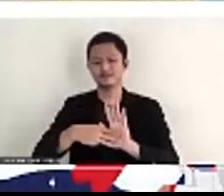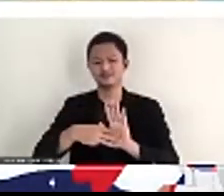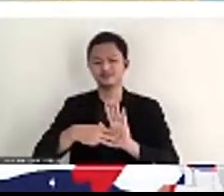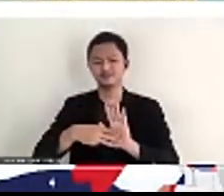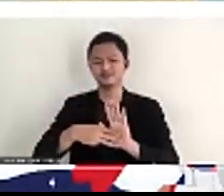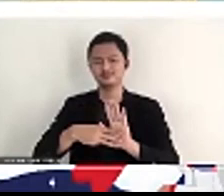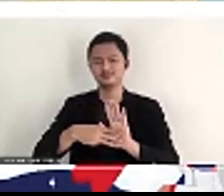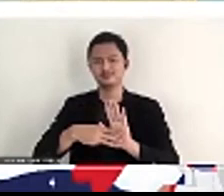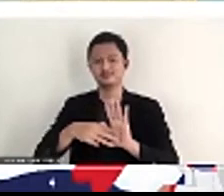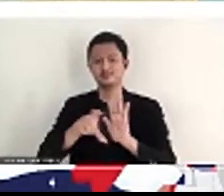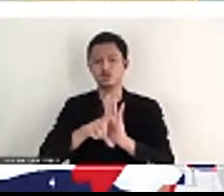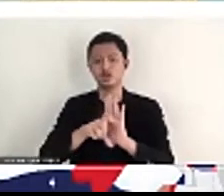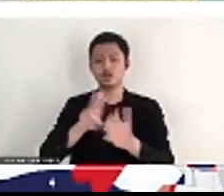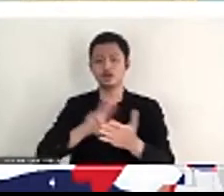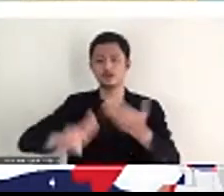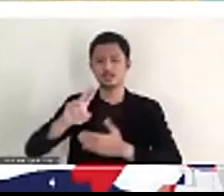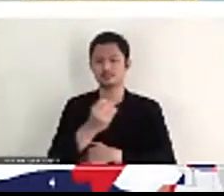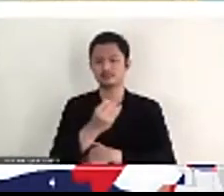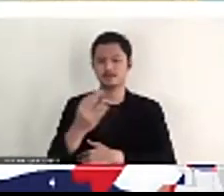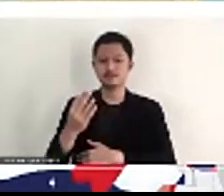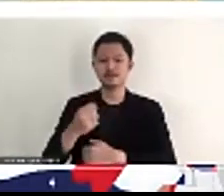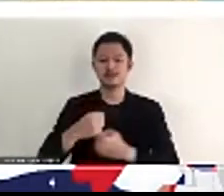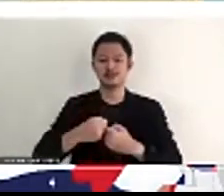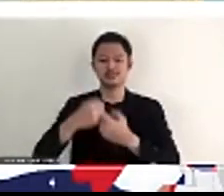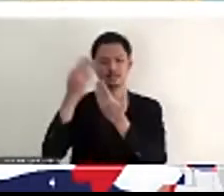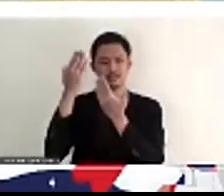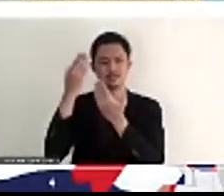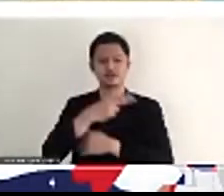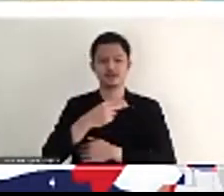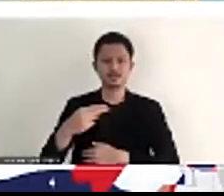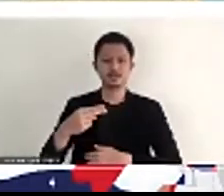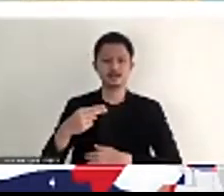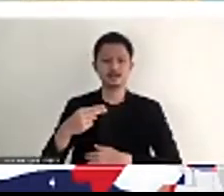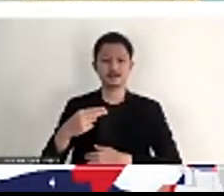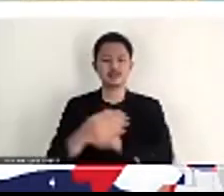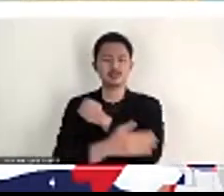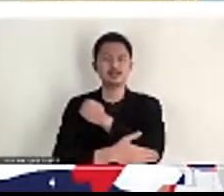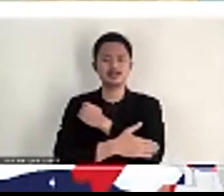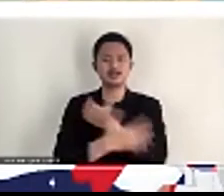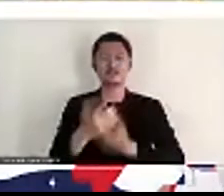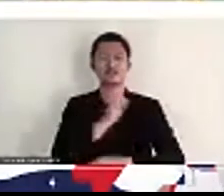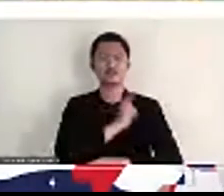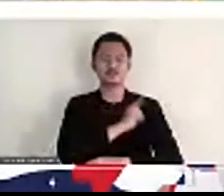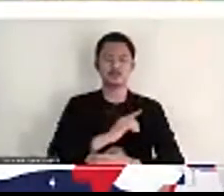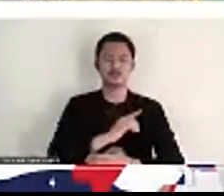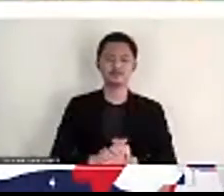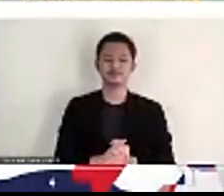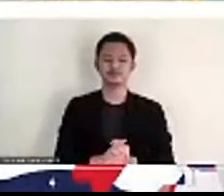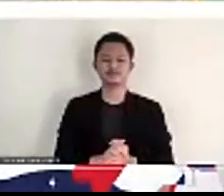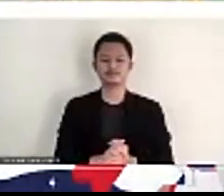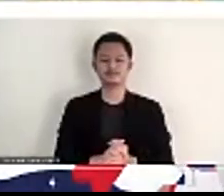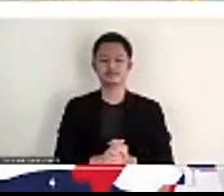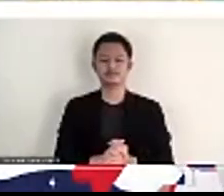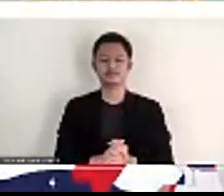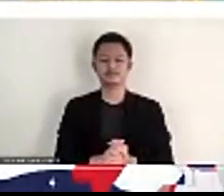di beberapa perguruan tinggi Islam di Indonesia baik negeri maupun swasta Al Kak menghadap